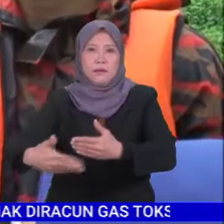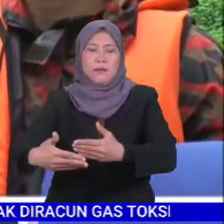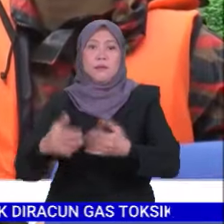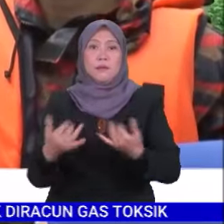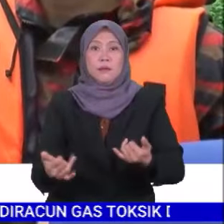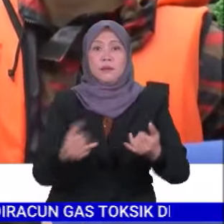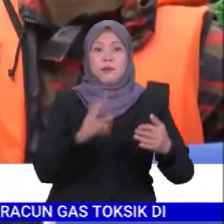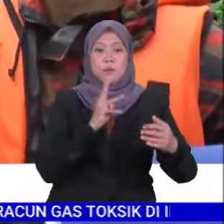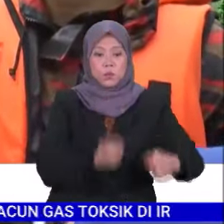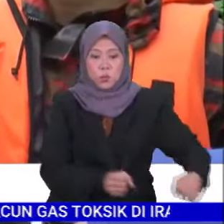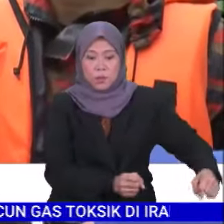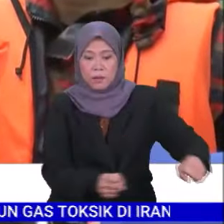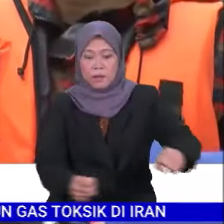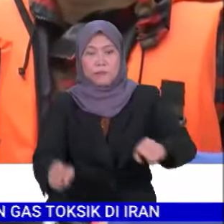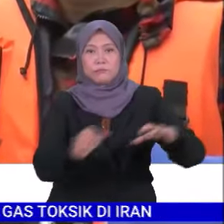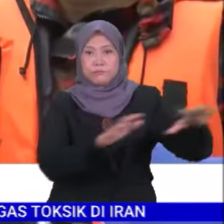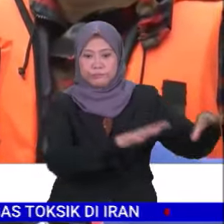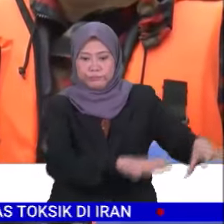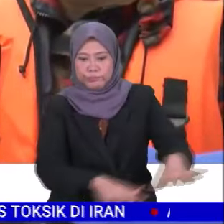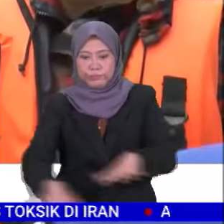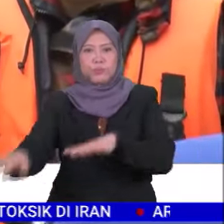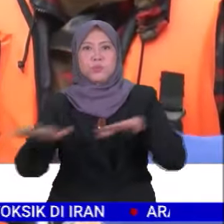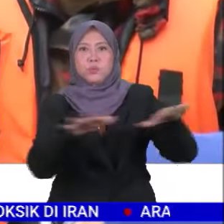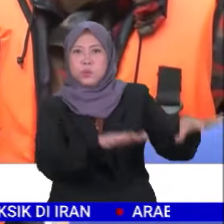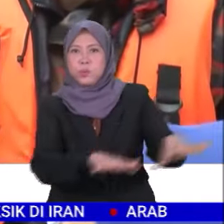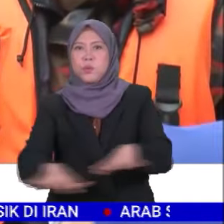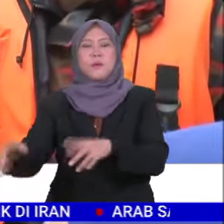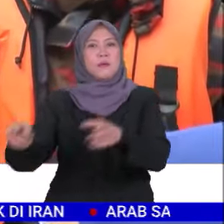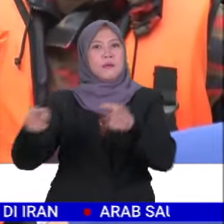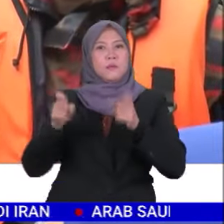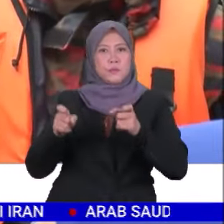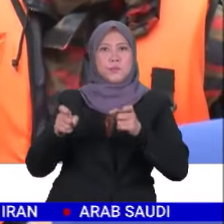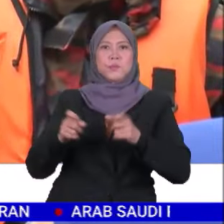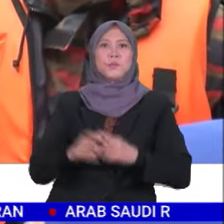arus di sungai ada amat laju dan